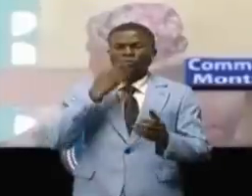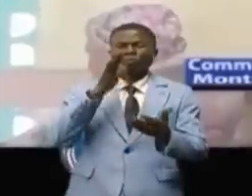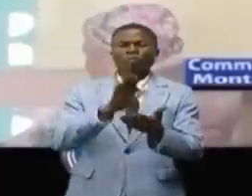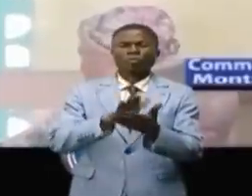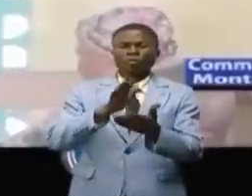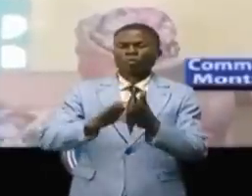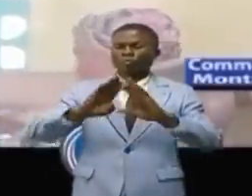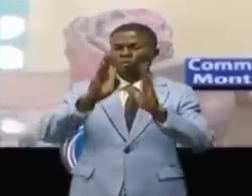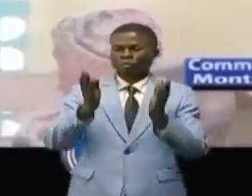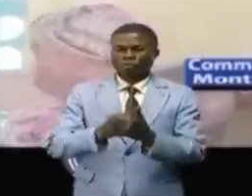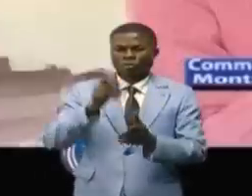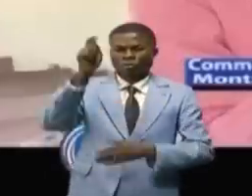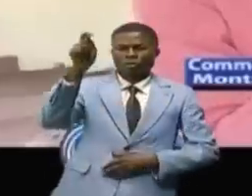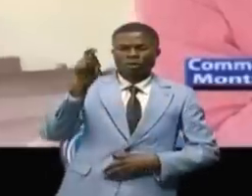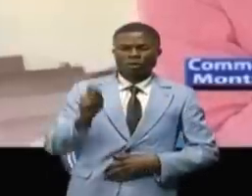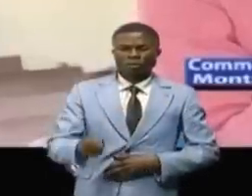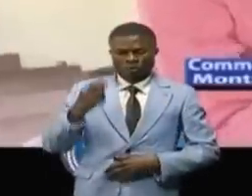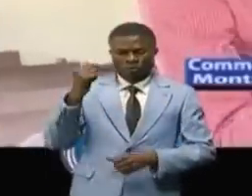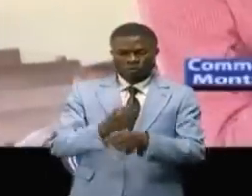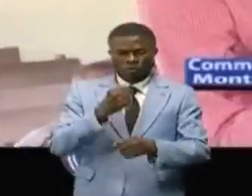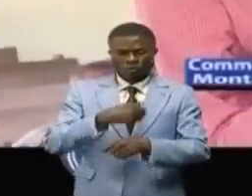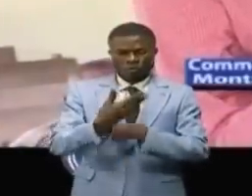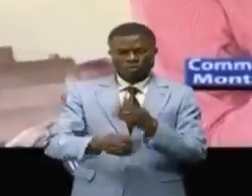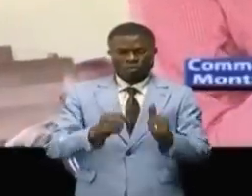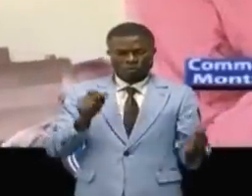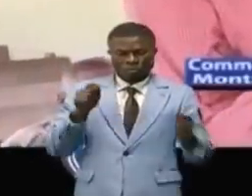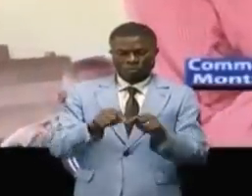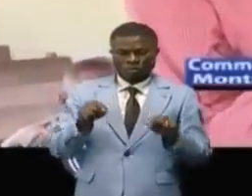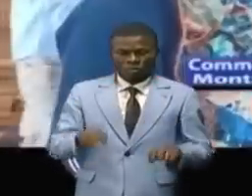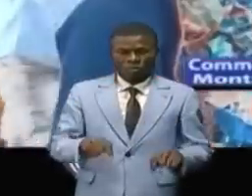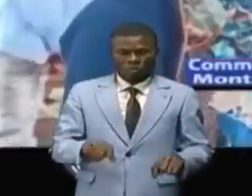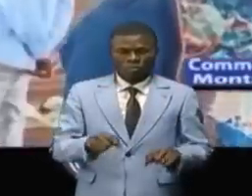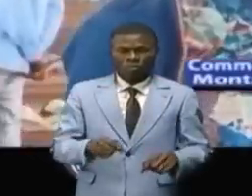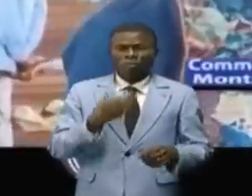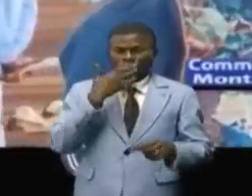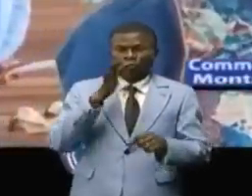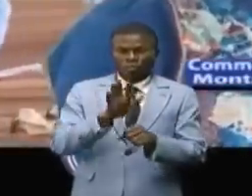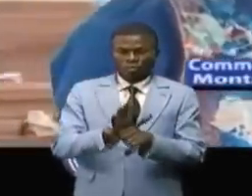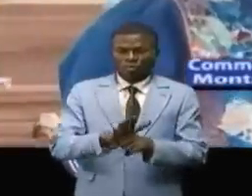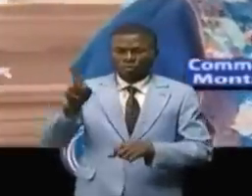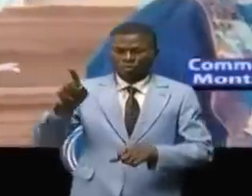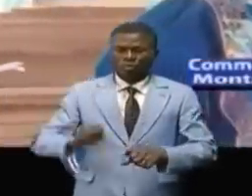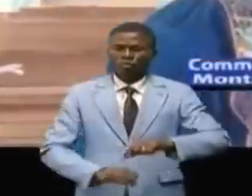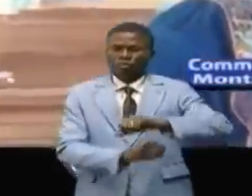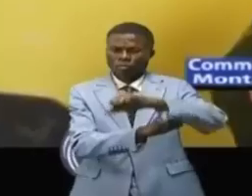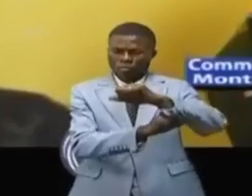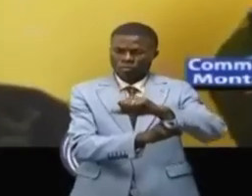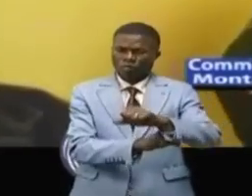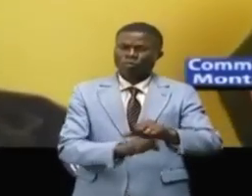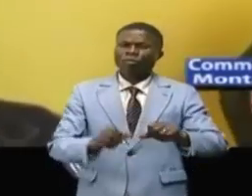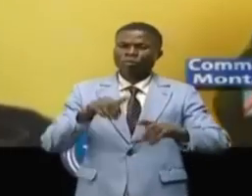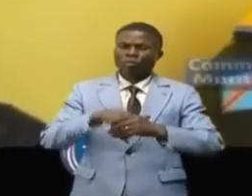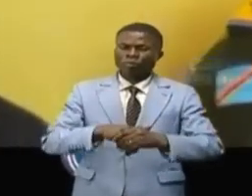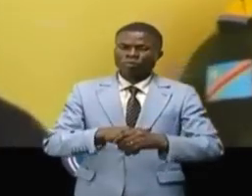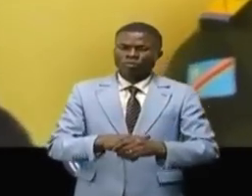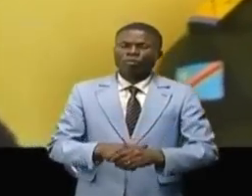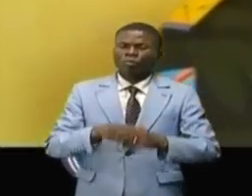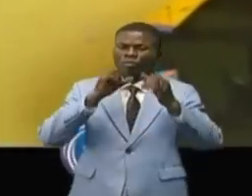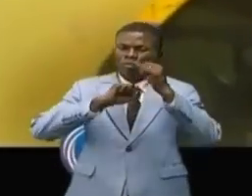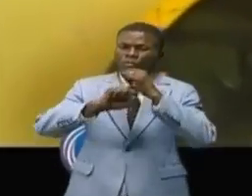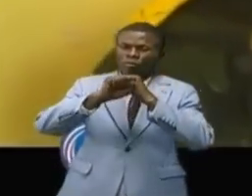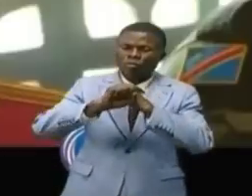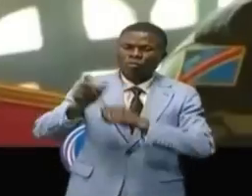l'ensemble de la 11e région militaire pour le travail abattu jusqu'à là ils ont aussi rassuré de leur soutien et accompagnement dans la sensibilisation de la population